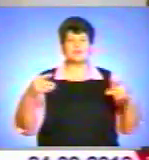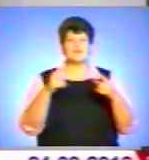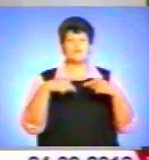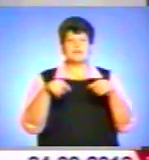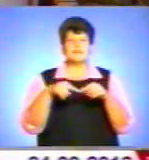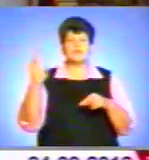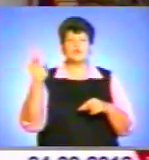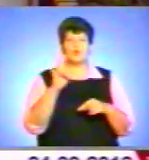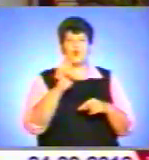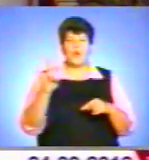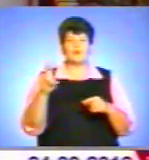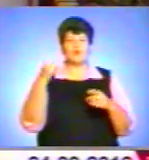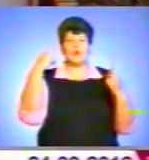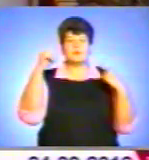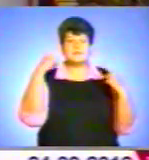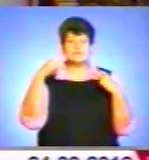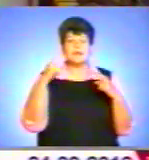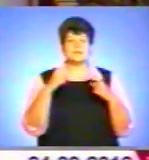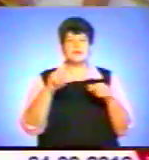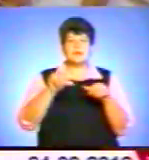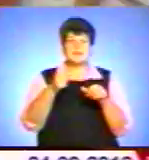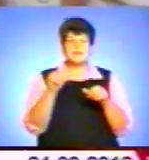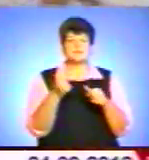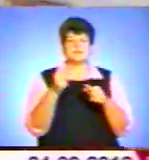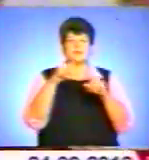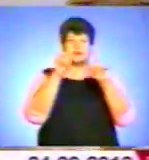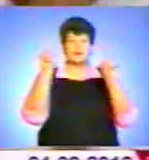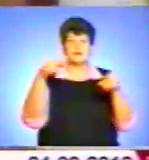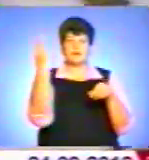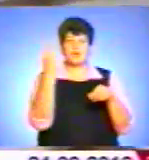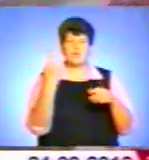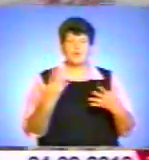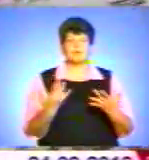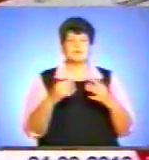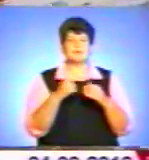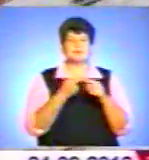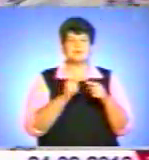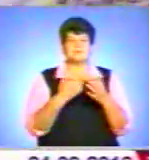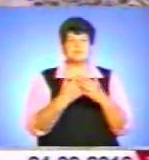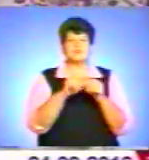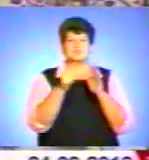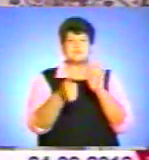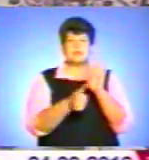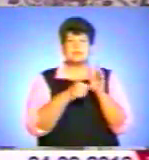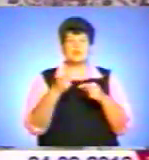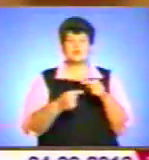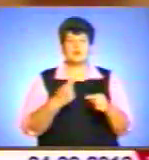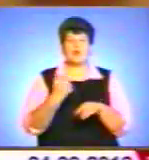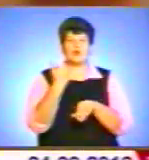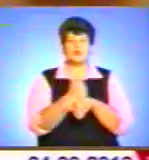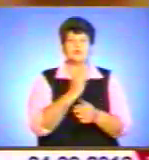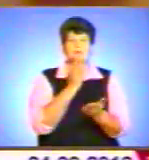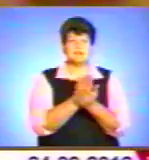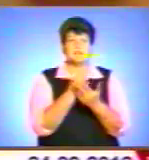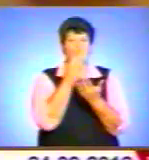мистецтва – іконопис, церковна атрибутика, різьблення. Найстаріші експонати сягають 16 століття. Головною метою експозиції